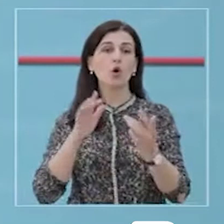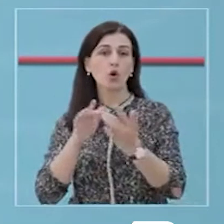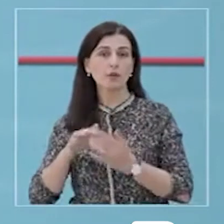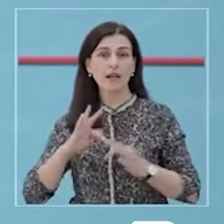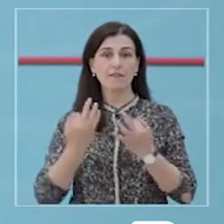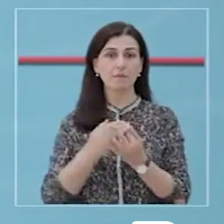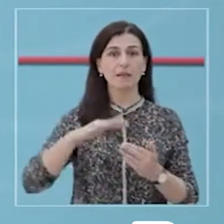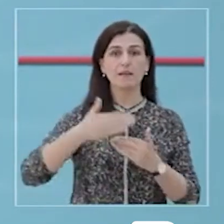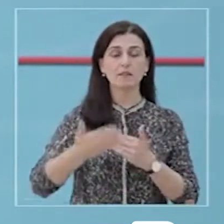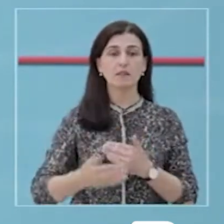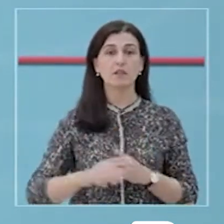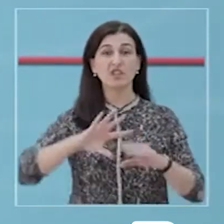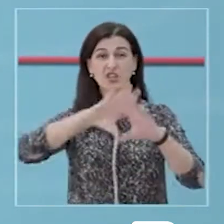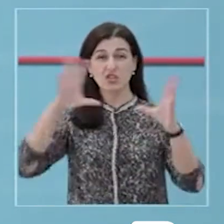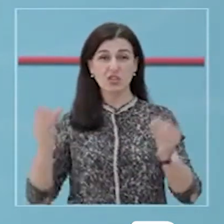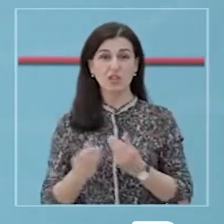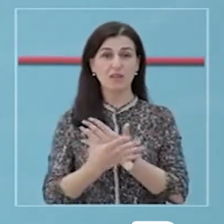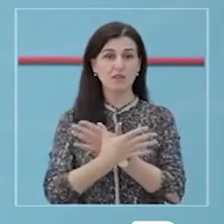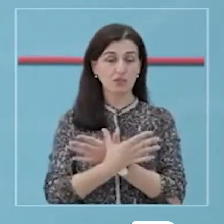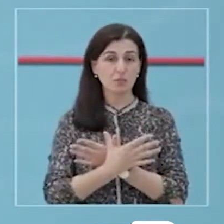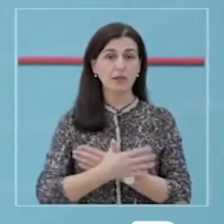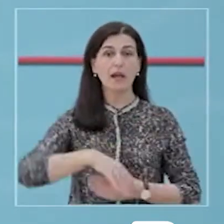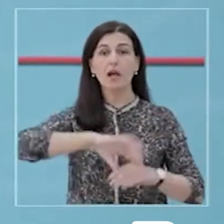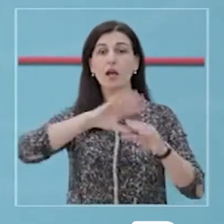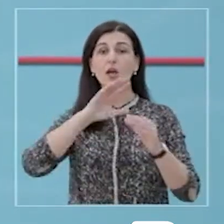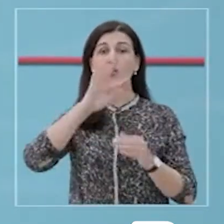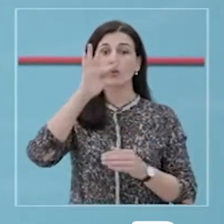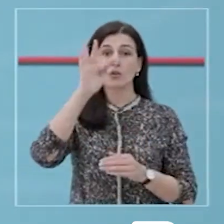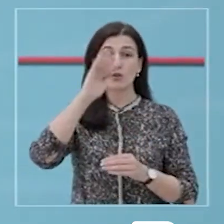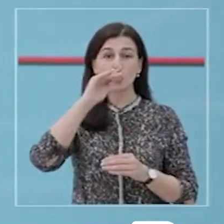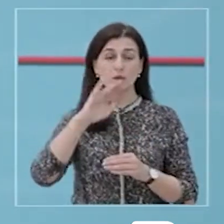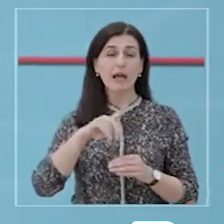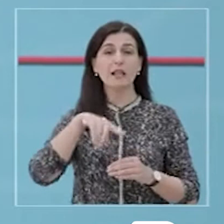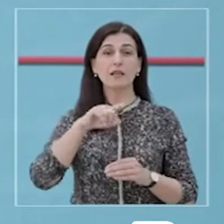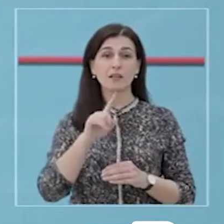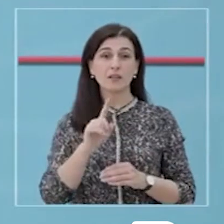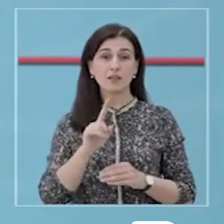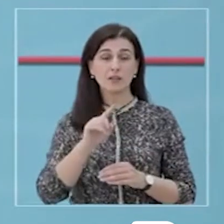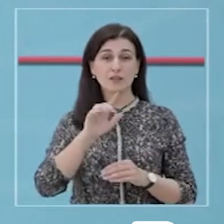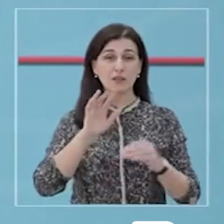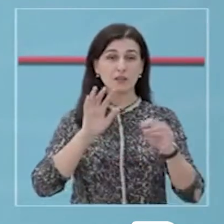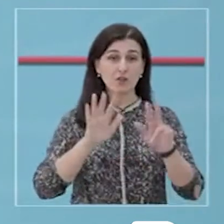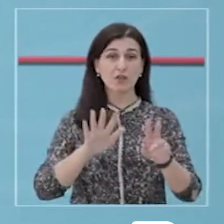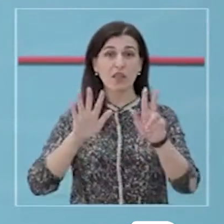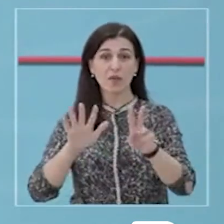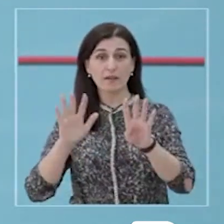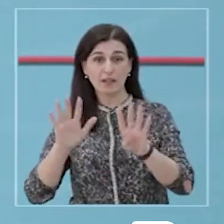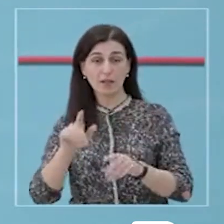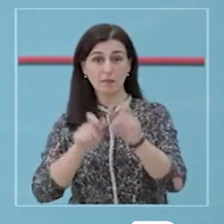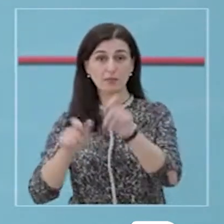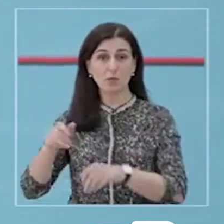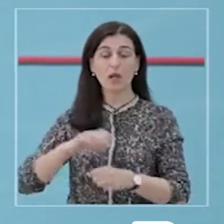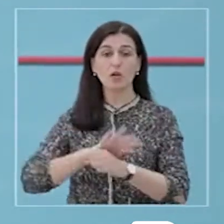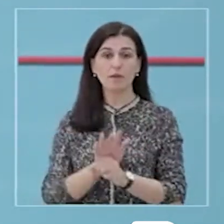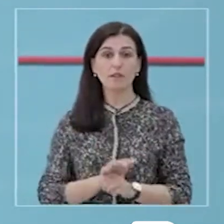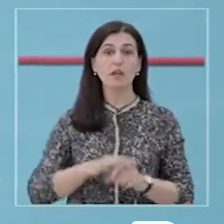sot, janë konfirmuar 933 qytetarë me COVID-19, ku 77% e tyre